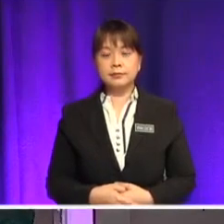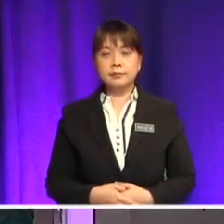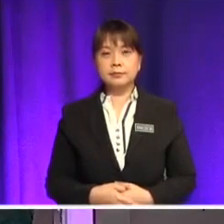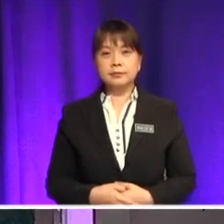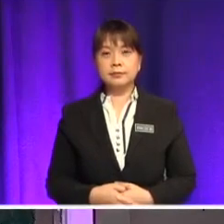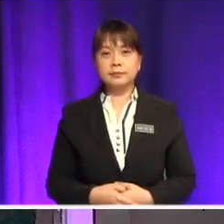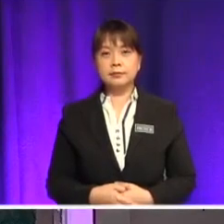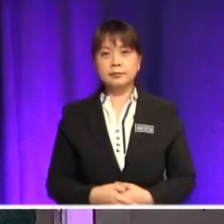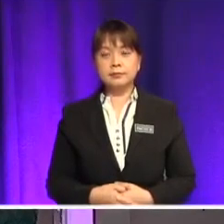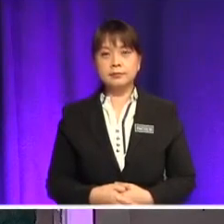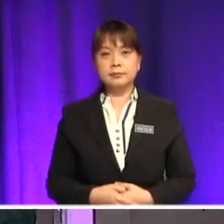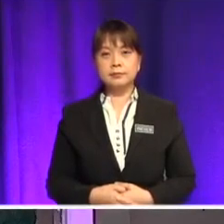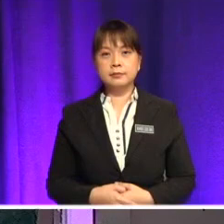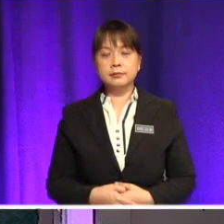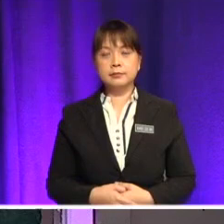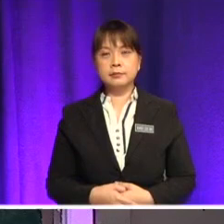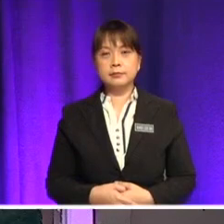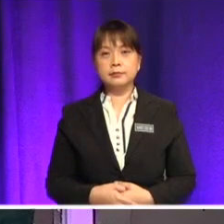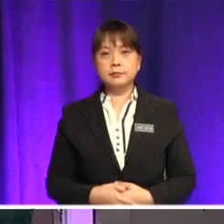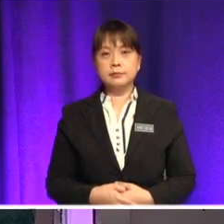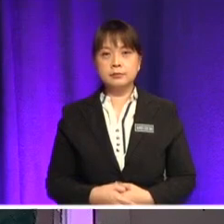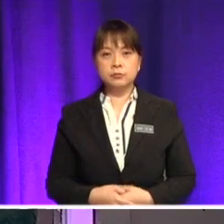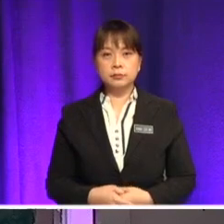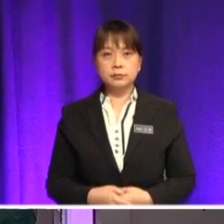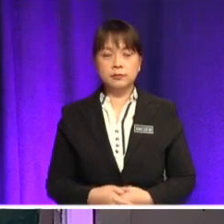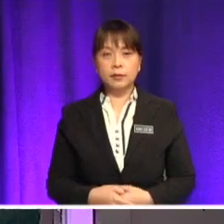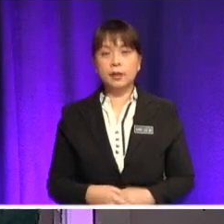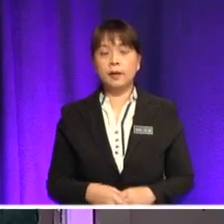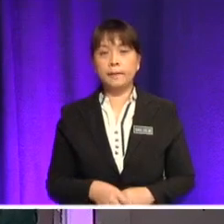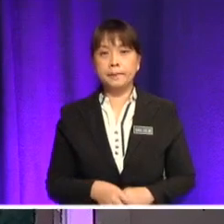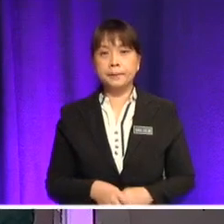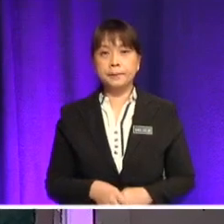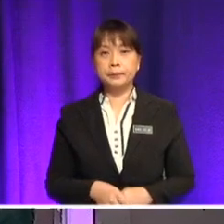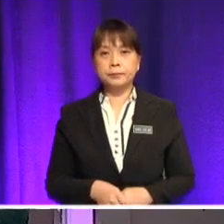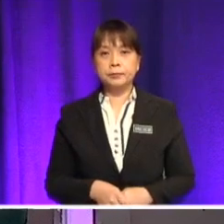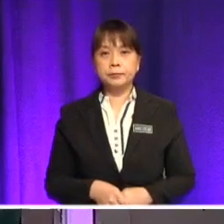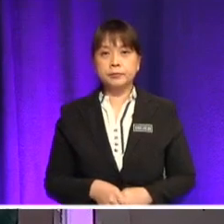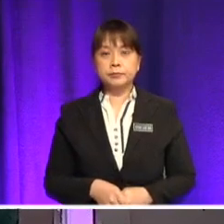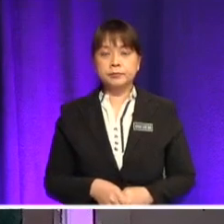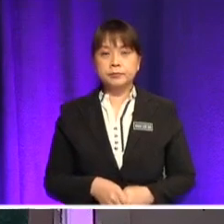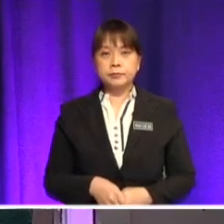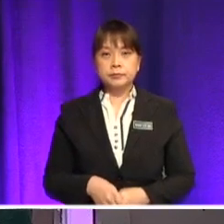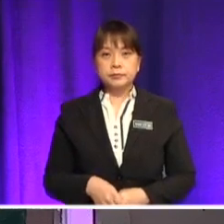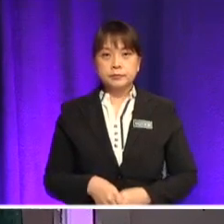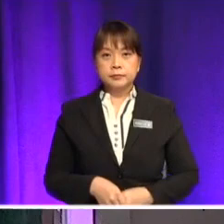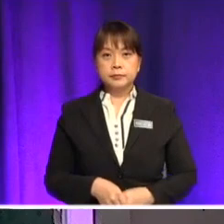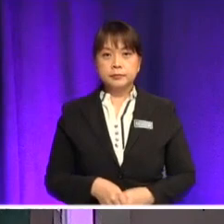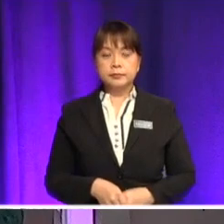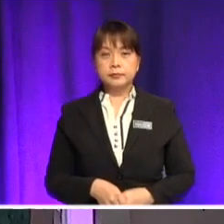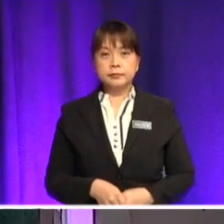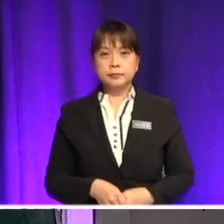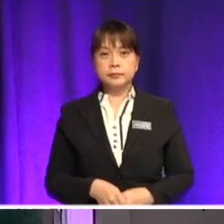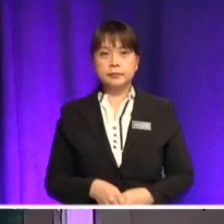dan juga tekanan rendah Jadi orang akan ditolak oleh daya ke arah kereta api tetapi Syifa memberikan jawaban lebih